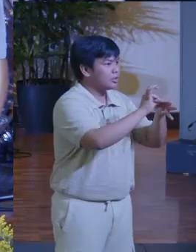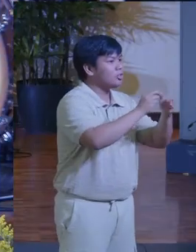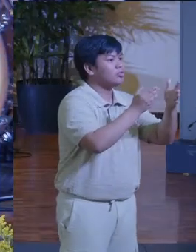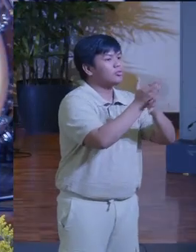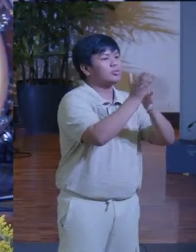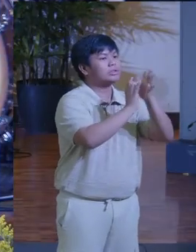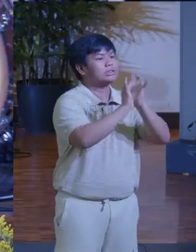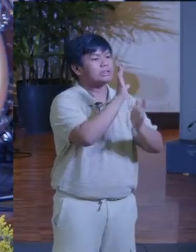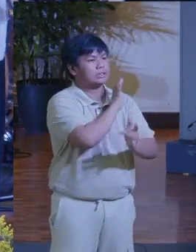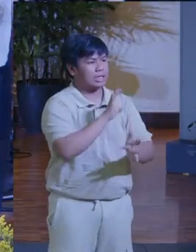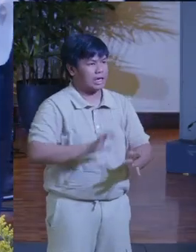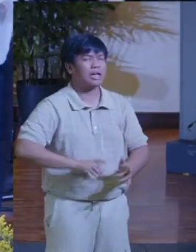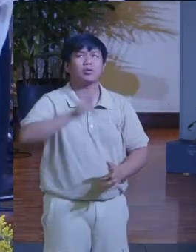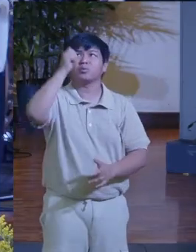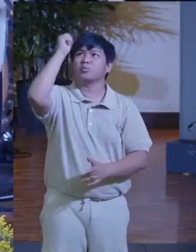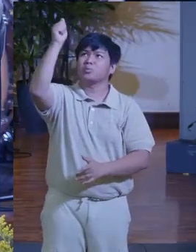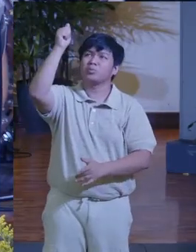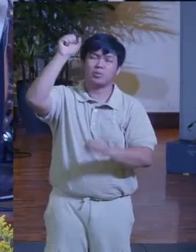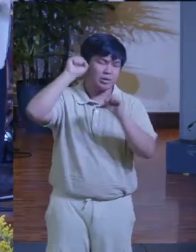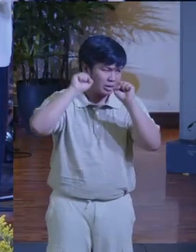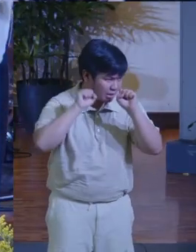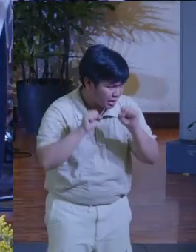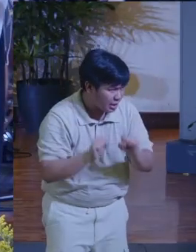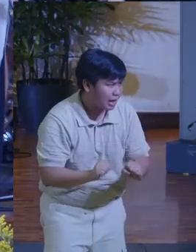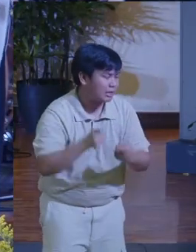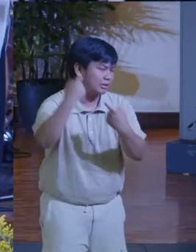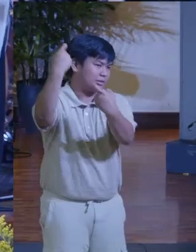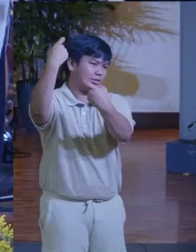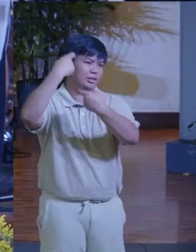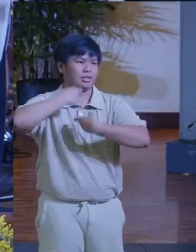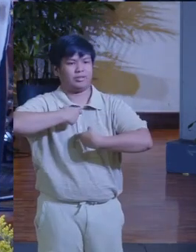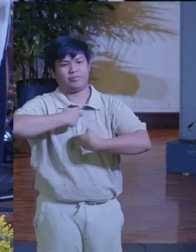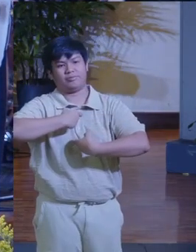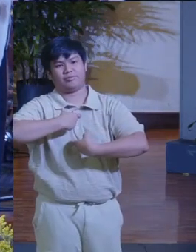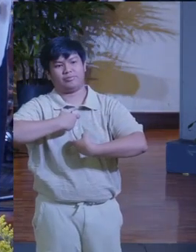siya lamang ang maaaring magbigay.